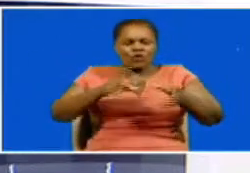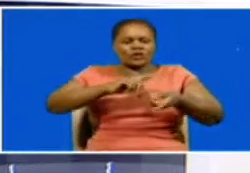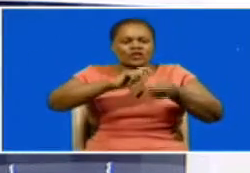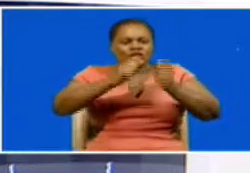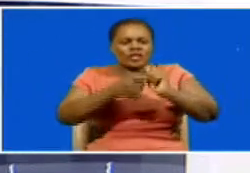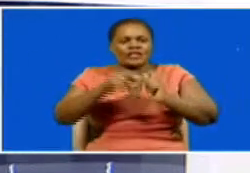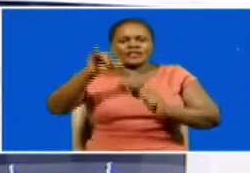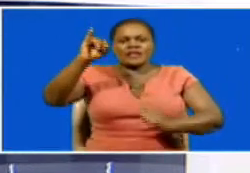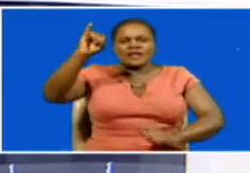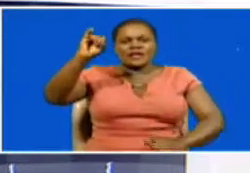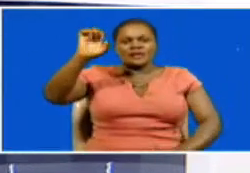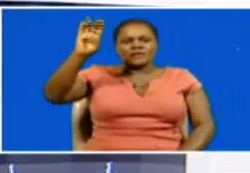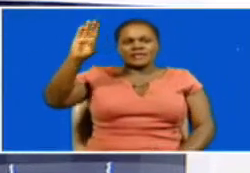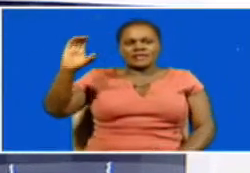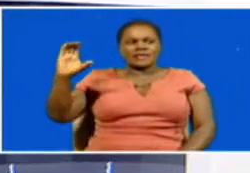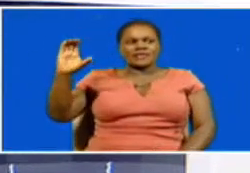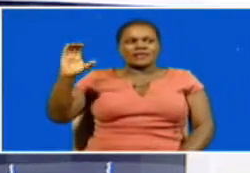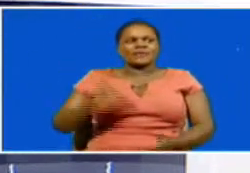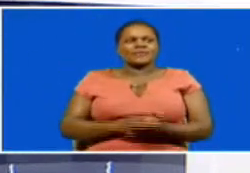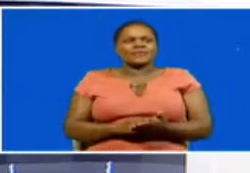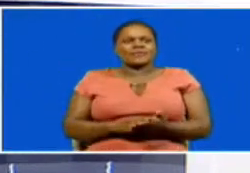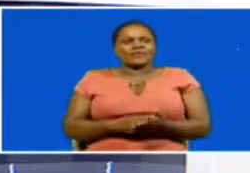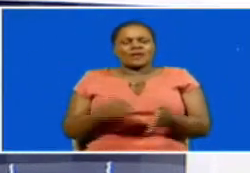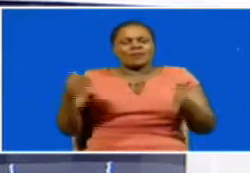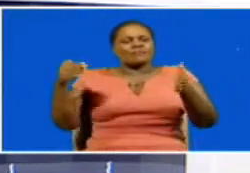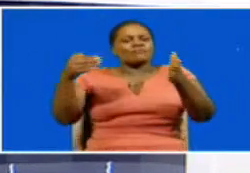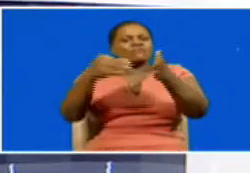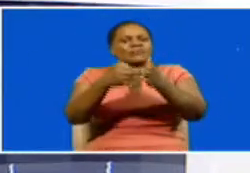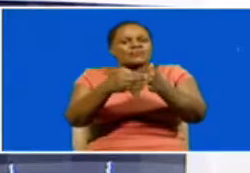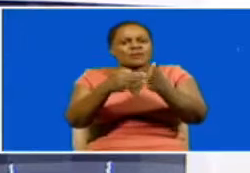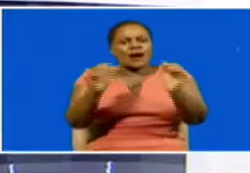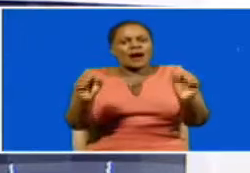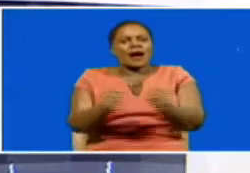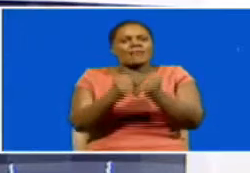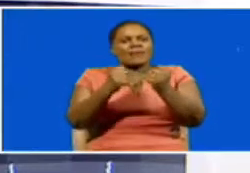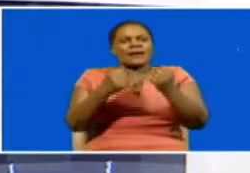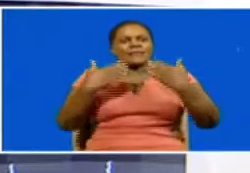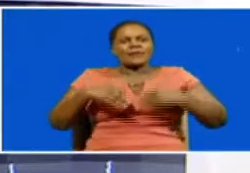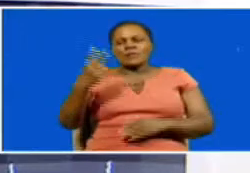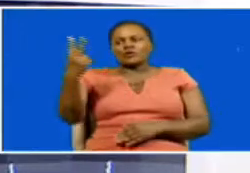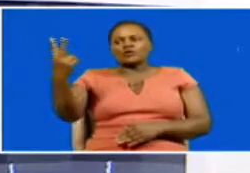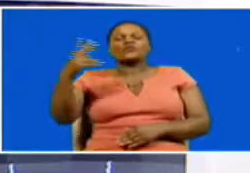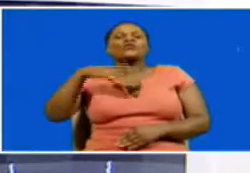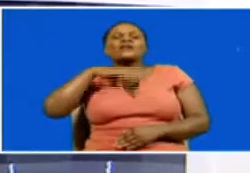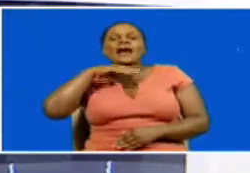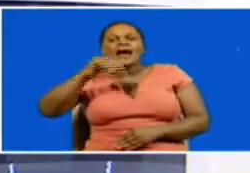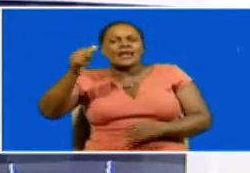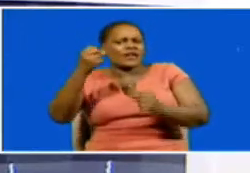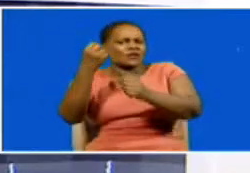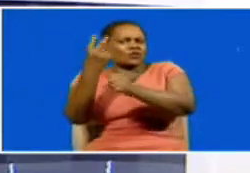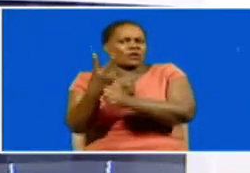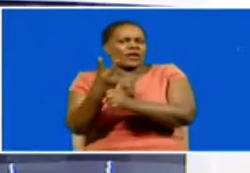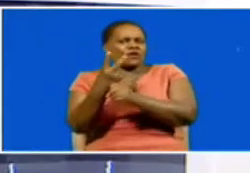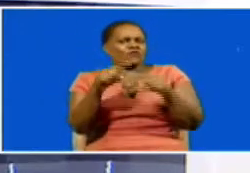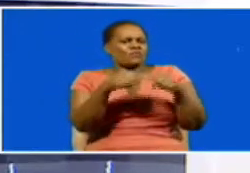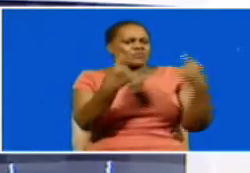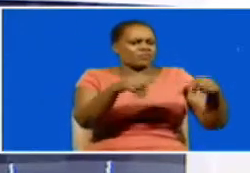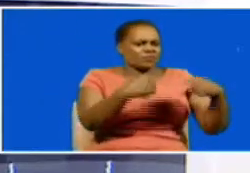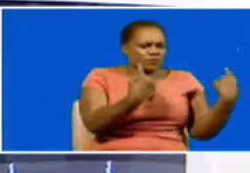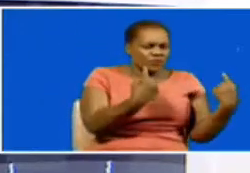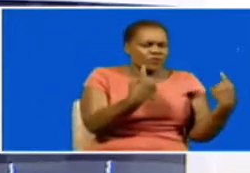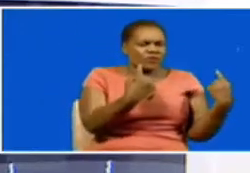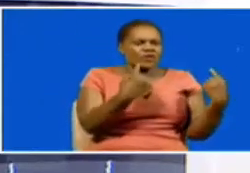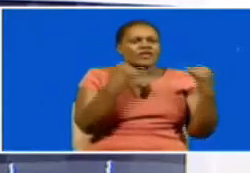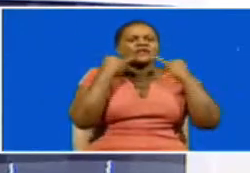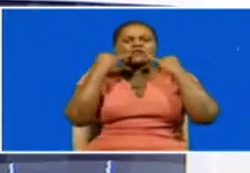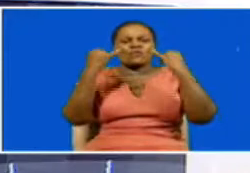katika tume ya uchaguzi IBC. Marufuku ya Nyong'o ilijiri baada ya watu wawili kufariki na wengine 12 kujeruhiwa kwa mujibu wa